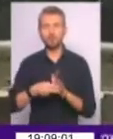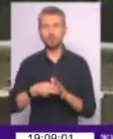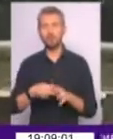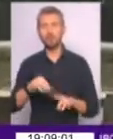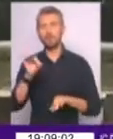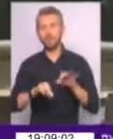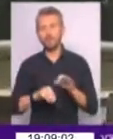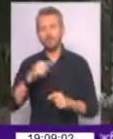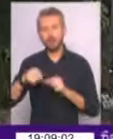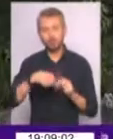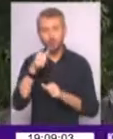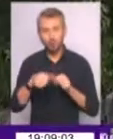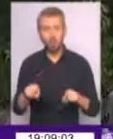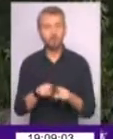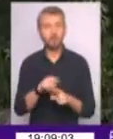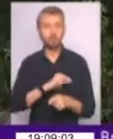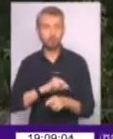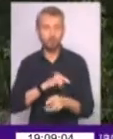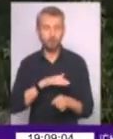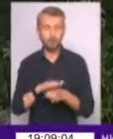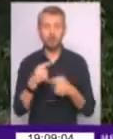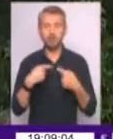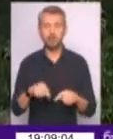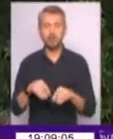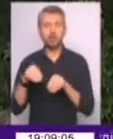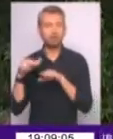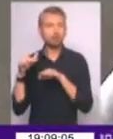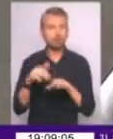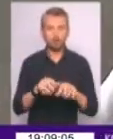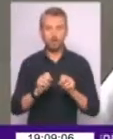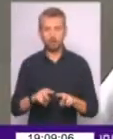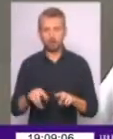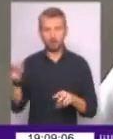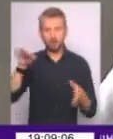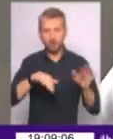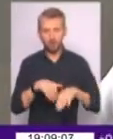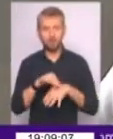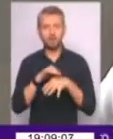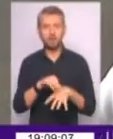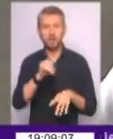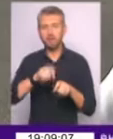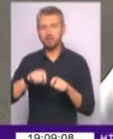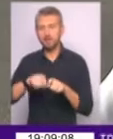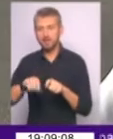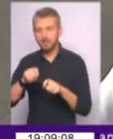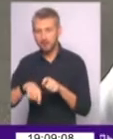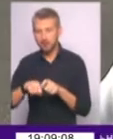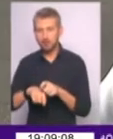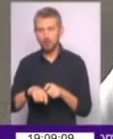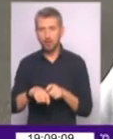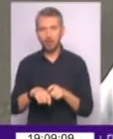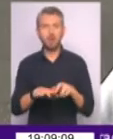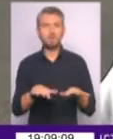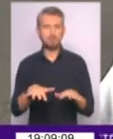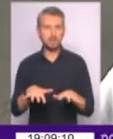року. Такі ж роботи виконують і на інших сувонебезпечних пагорбах. Провели інвентаризацію об'єктів